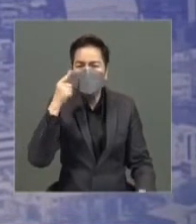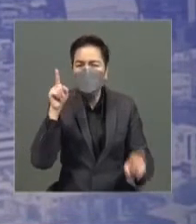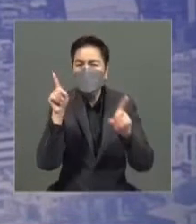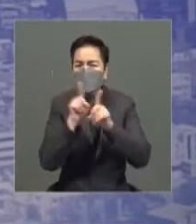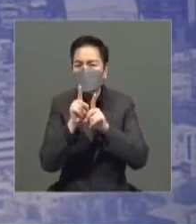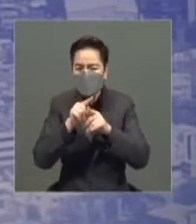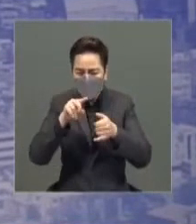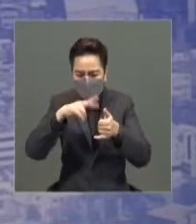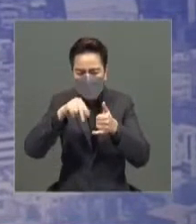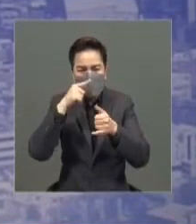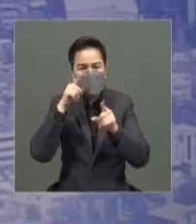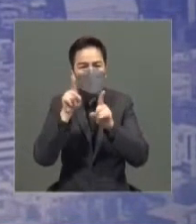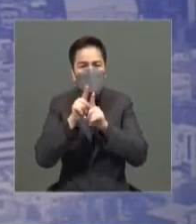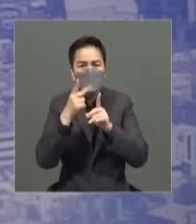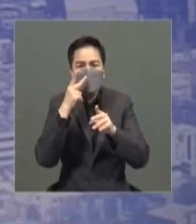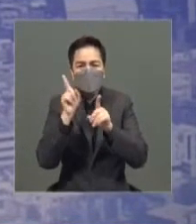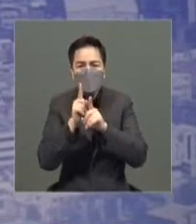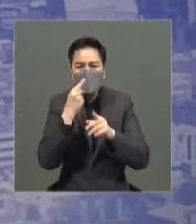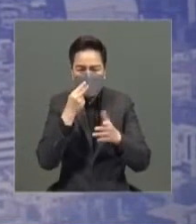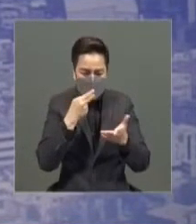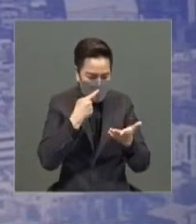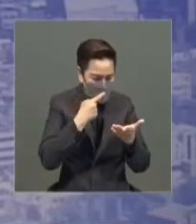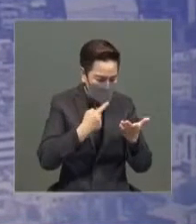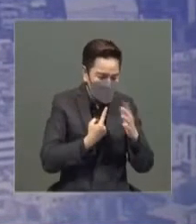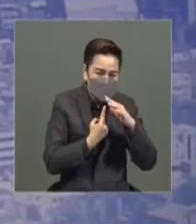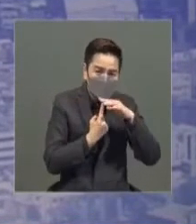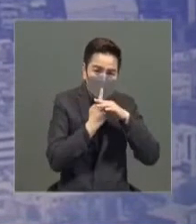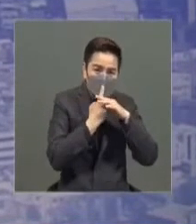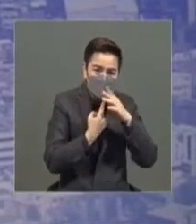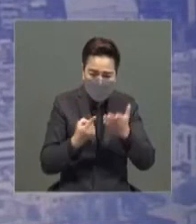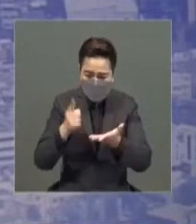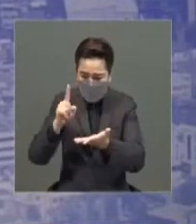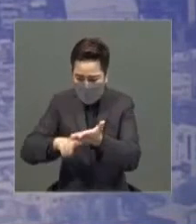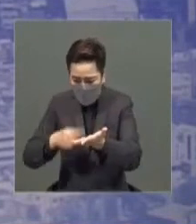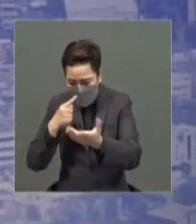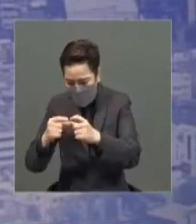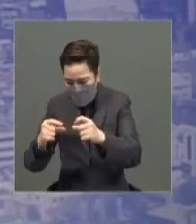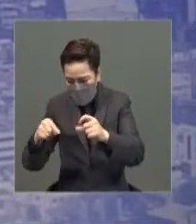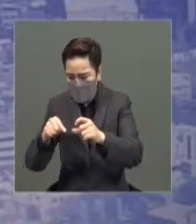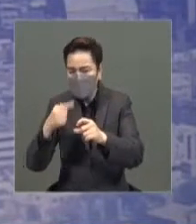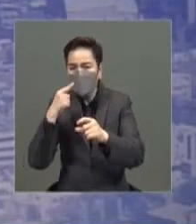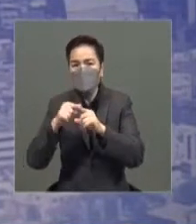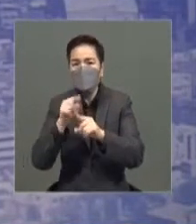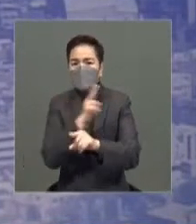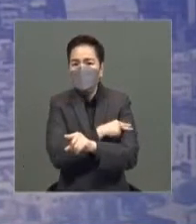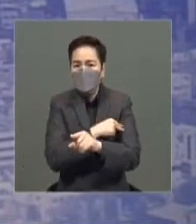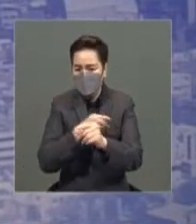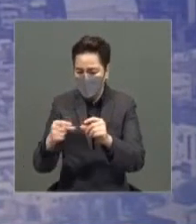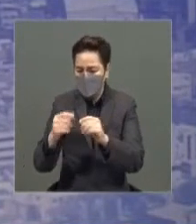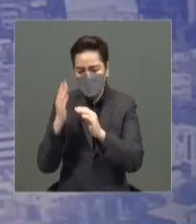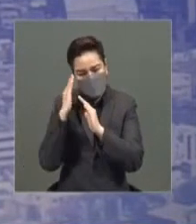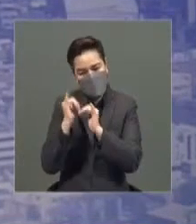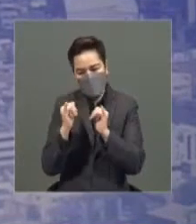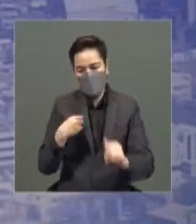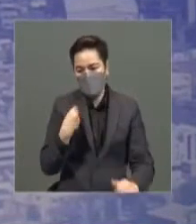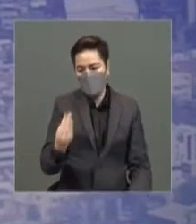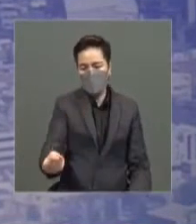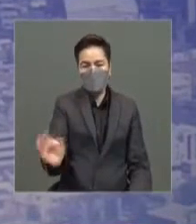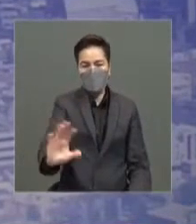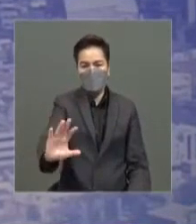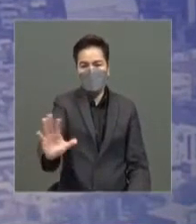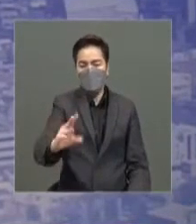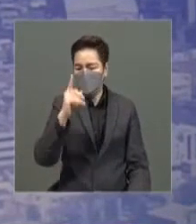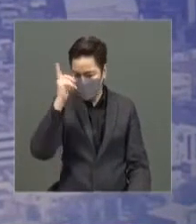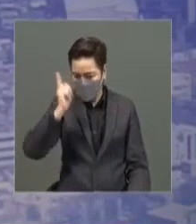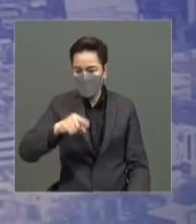ณะการตรวจที่เรียกว่า rapid test ที่บางทีผู้ป่วยถือผลแลบไปเนี่ยโรงพยาบาลจัดเตียงให้ไม่ได้ต้องให้ไปตร